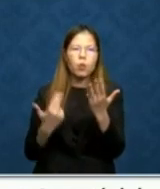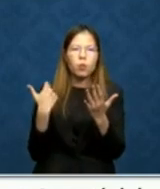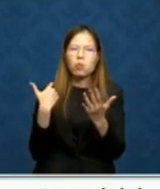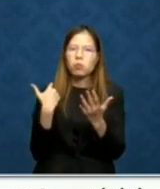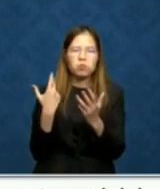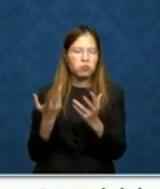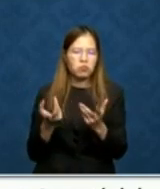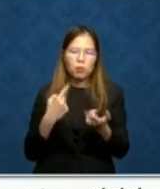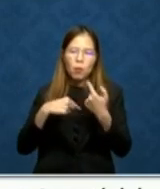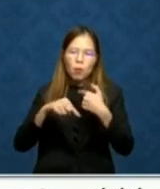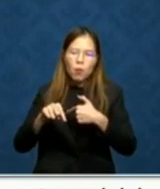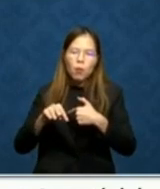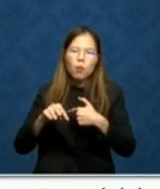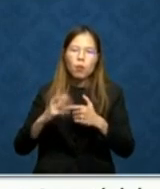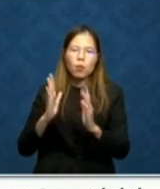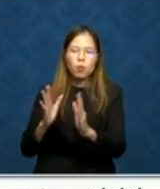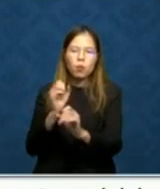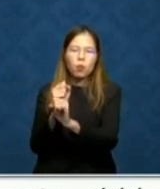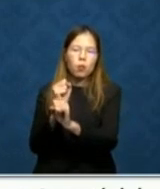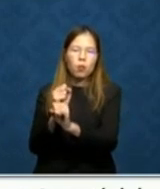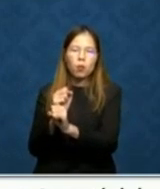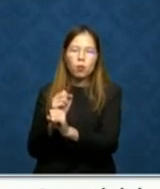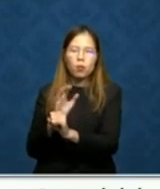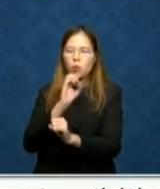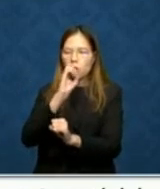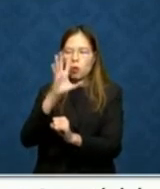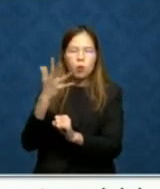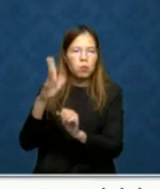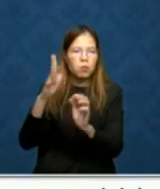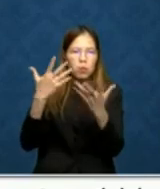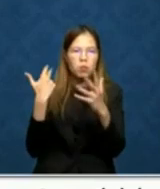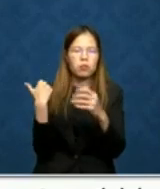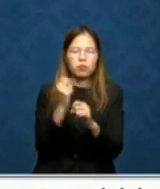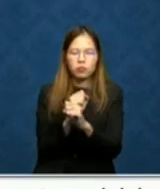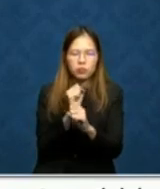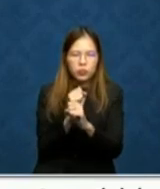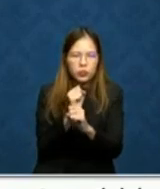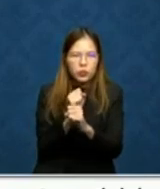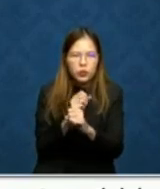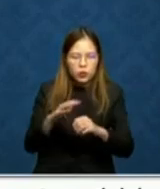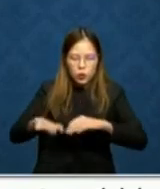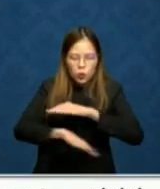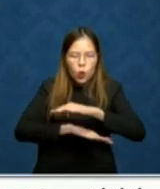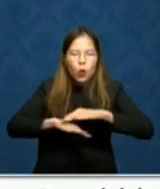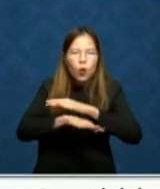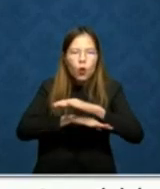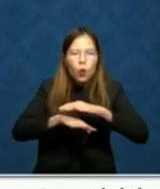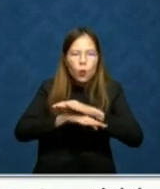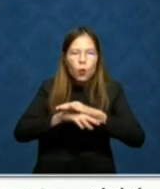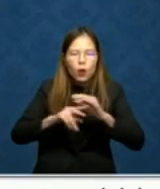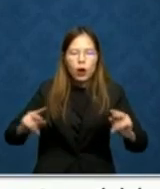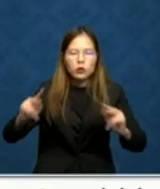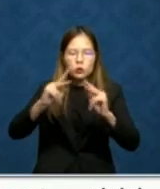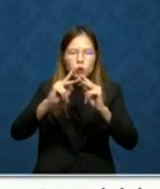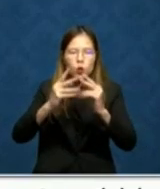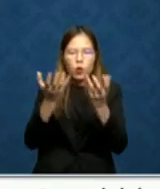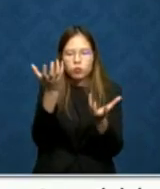านเหตุการณ์ต่อเจ้าหน้าที่ค่ะสถิติการดำเนินคดีนะคะข้อมูลจากกระทรวงยุติธรรมใน